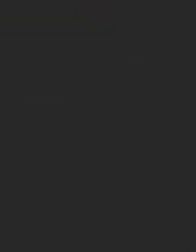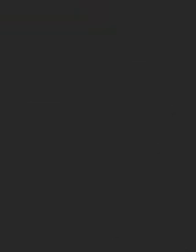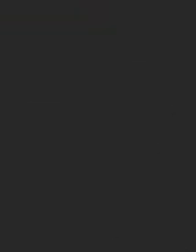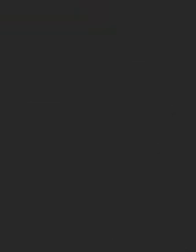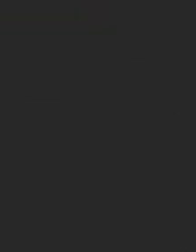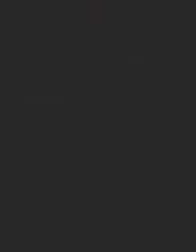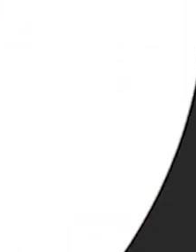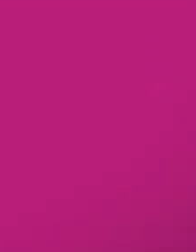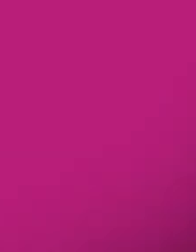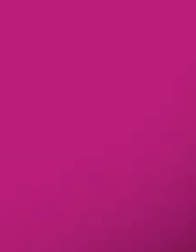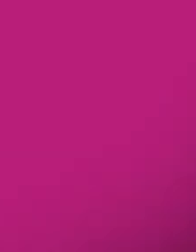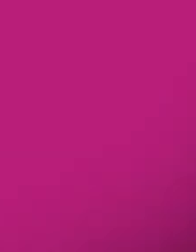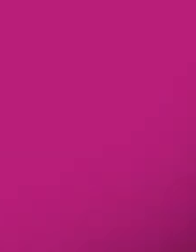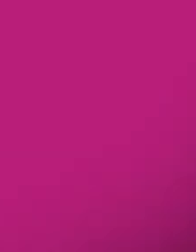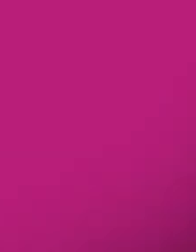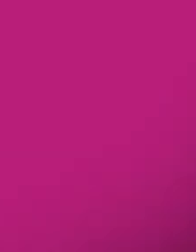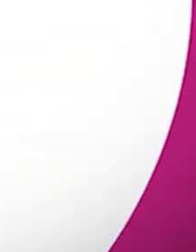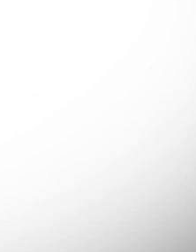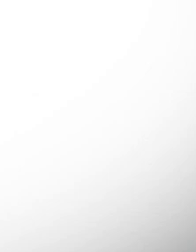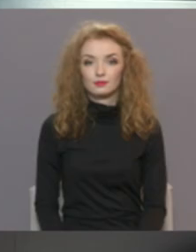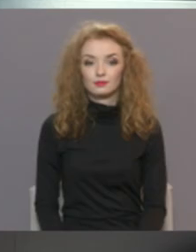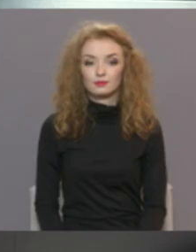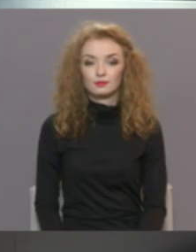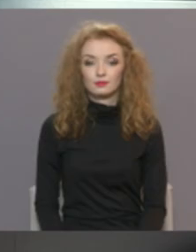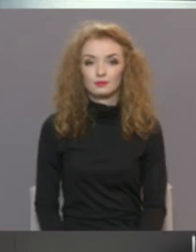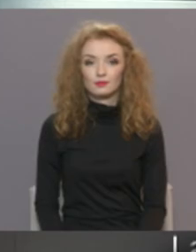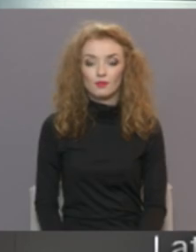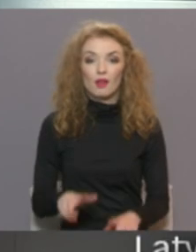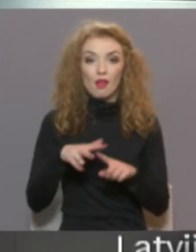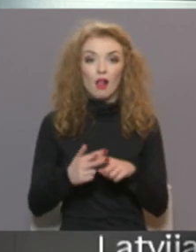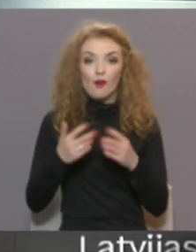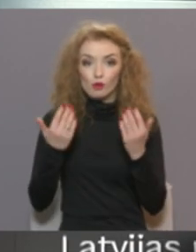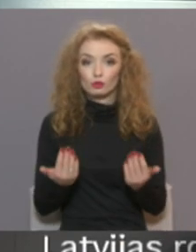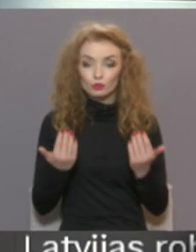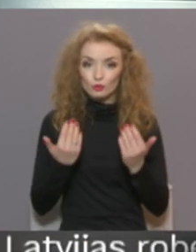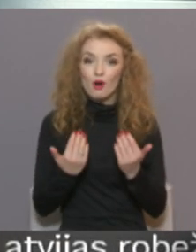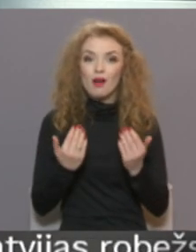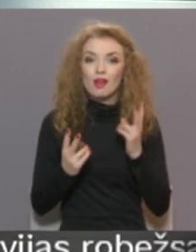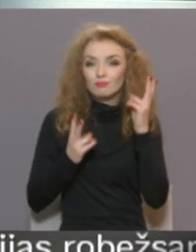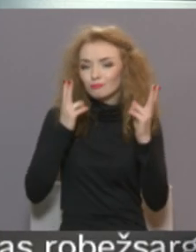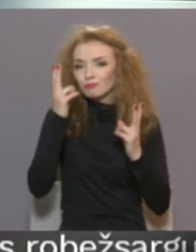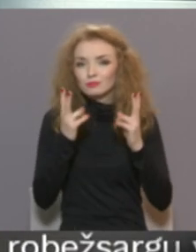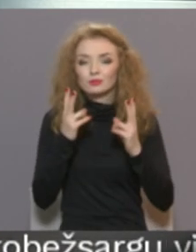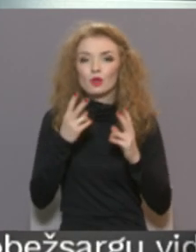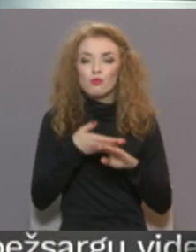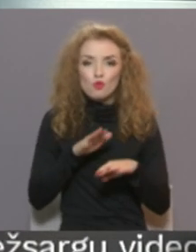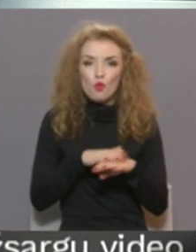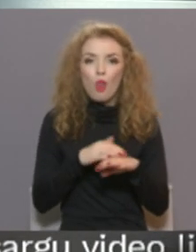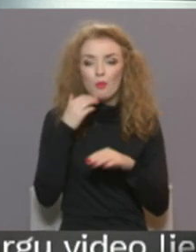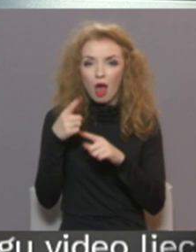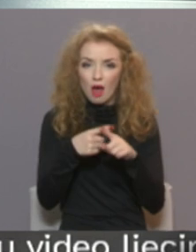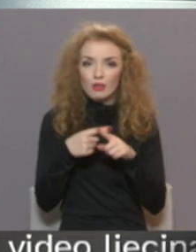Re! Viss ēters ir te! Bet Jelgava šodien pieskandināja poļu, baltkrievu, romu un